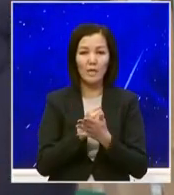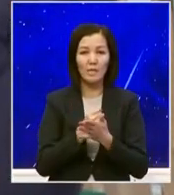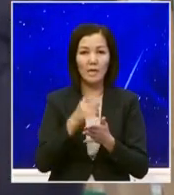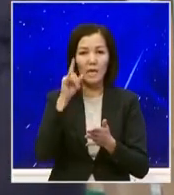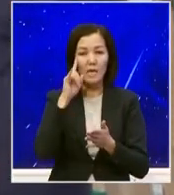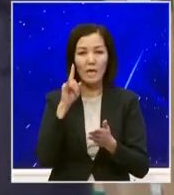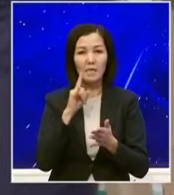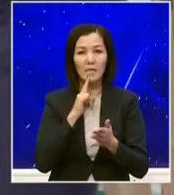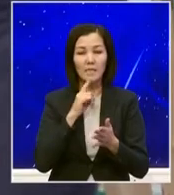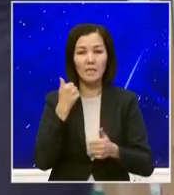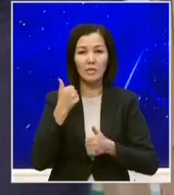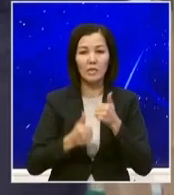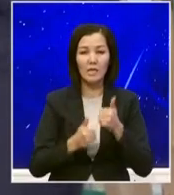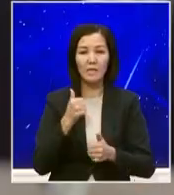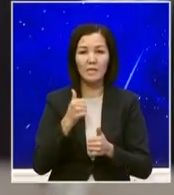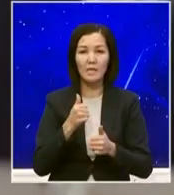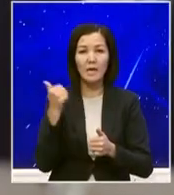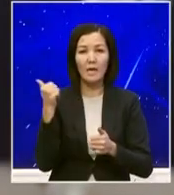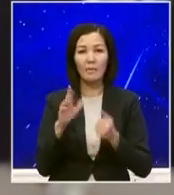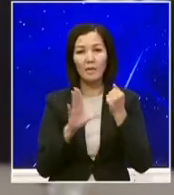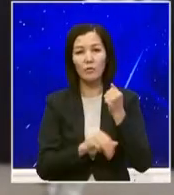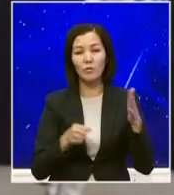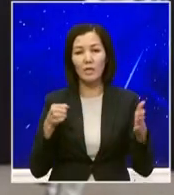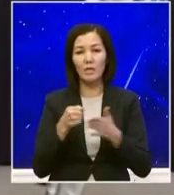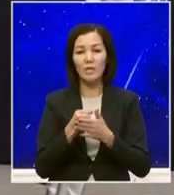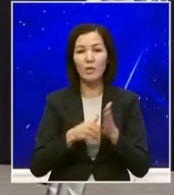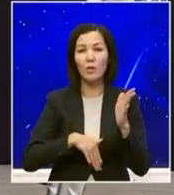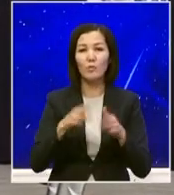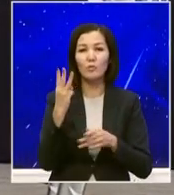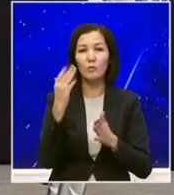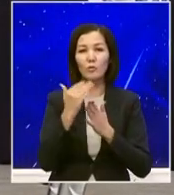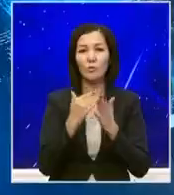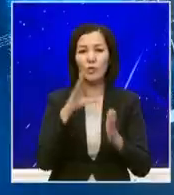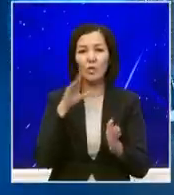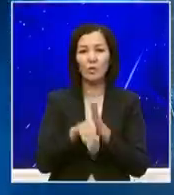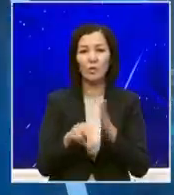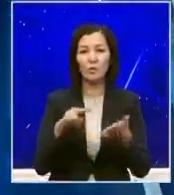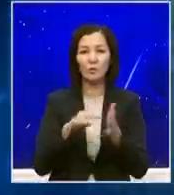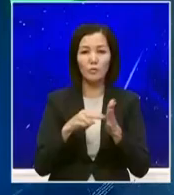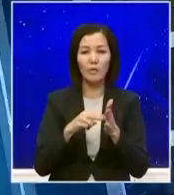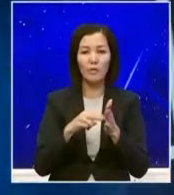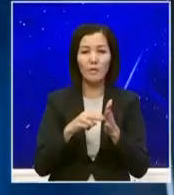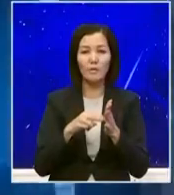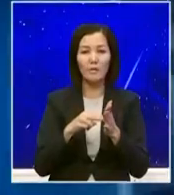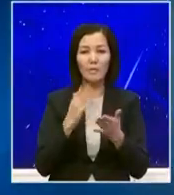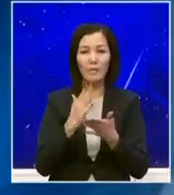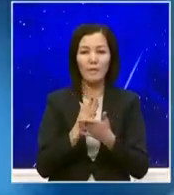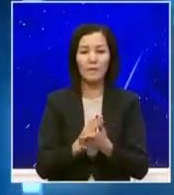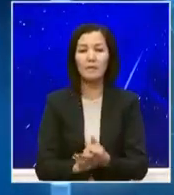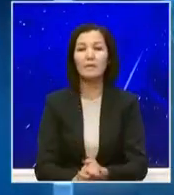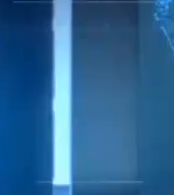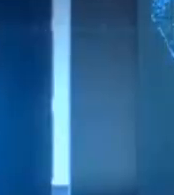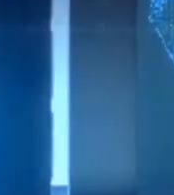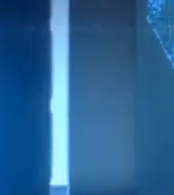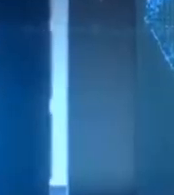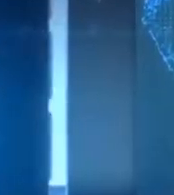апта соңына дейін жалғасады. Жерлестеріміз командалық есепте үздік үштіктен көрінуді жоспарлап отыр. Жарқын Нұрланұлы, Ғабит Қабдырахманов, Жетісу